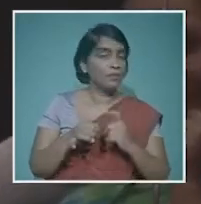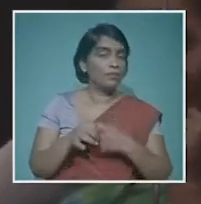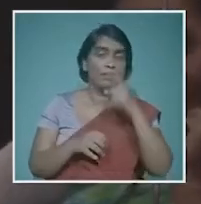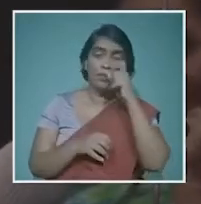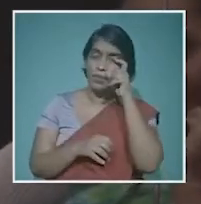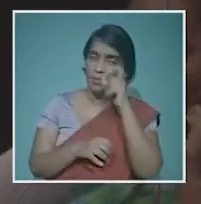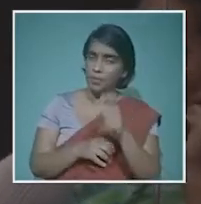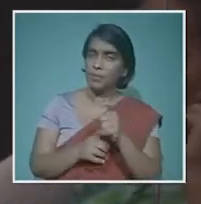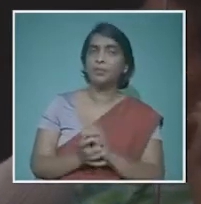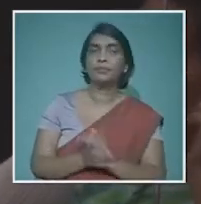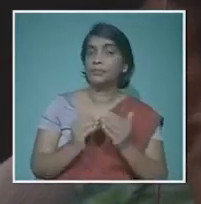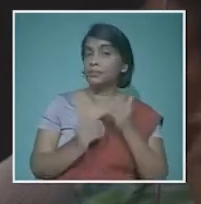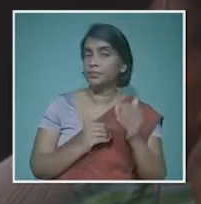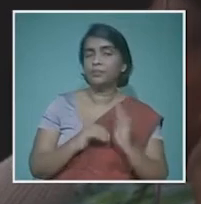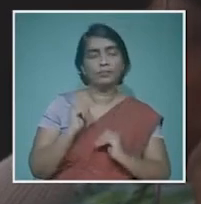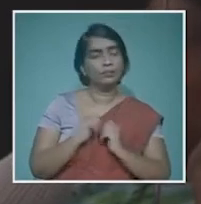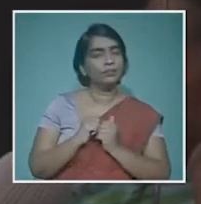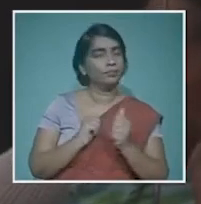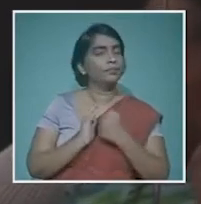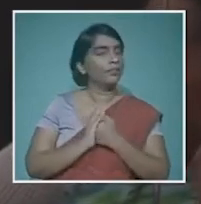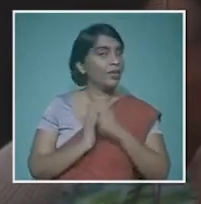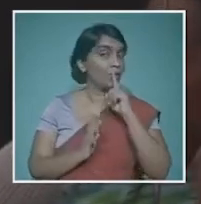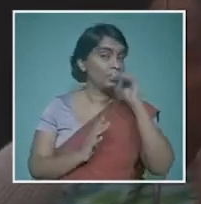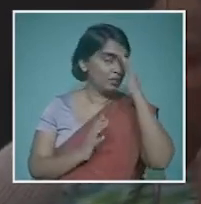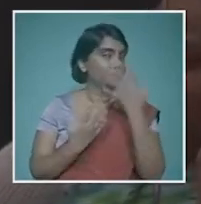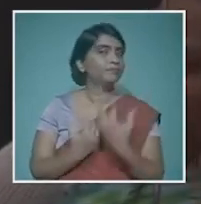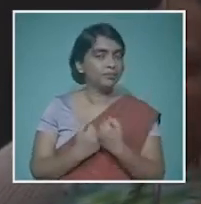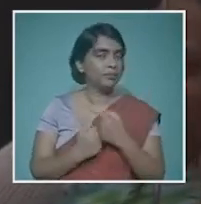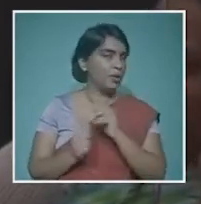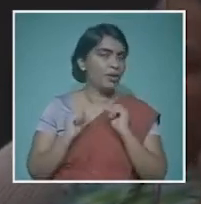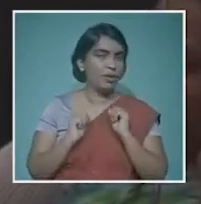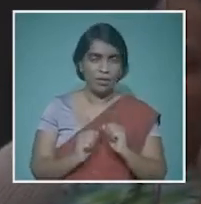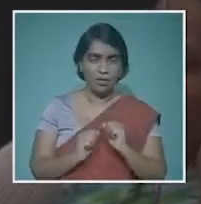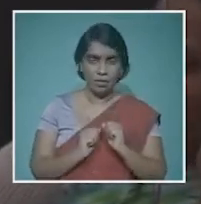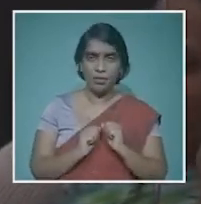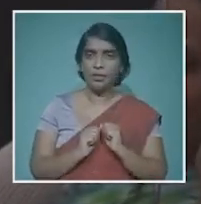බලලා ඉදිරි ක්‍රියාමාර්ග ගරු කතානායකතුමනි ගන්න මොකද